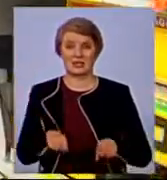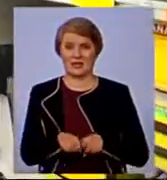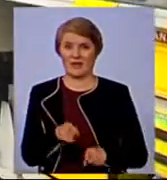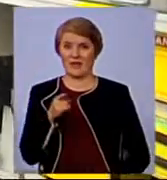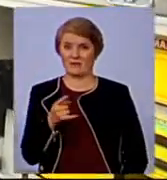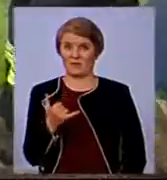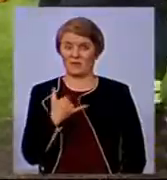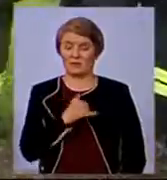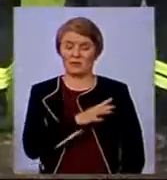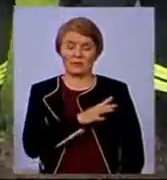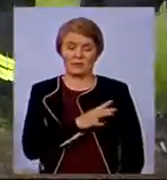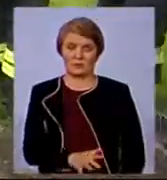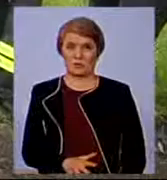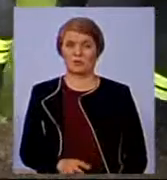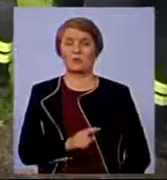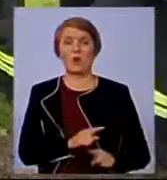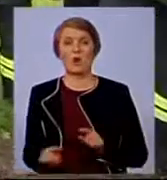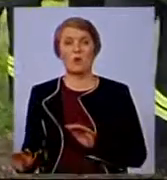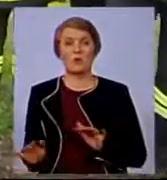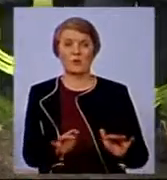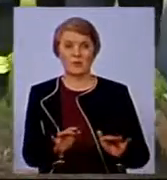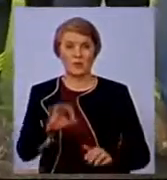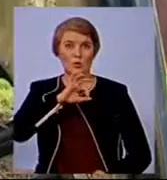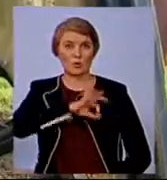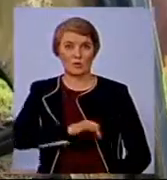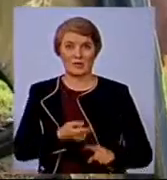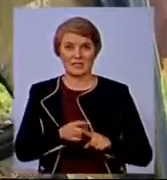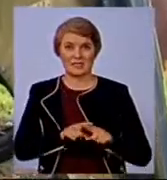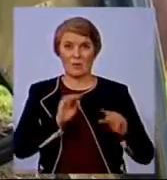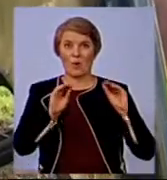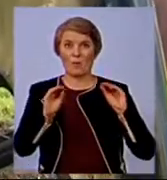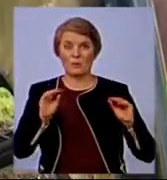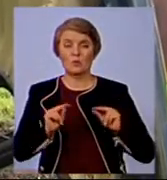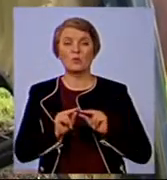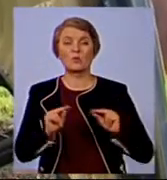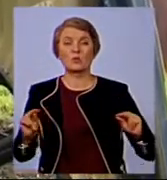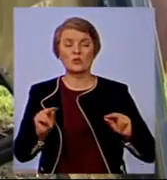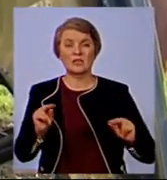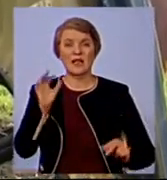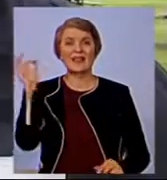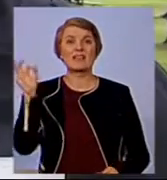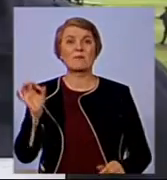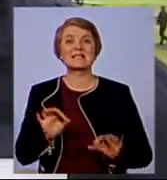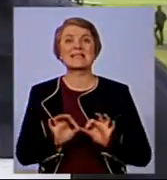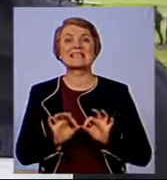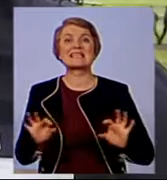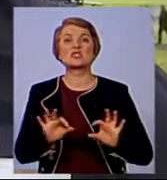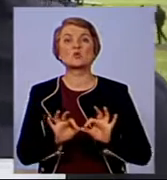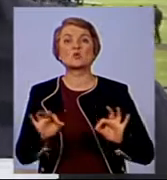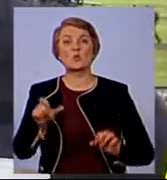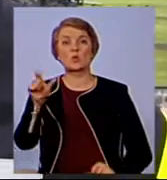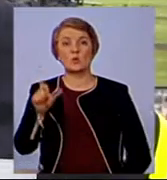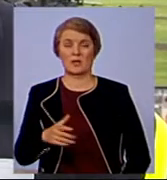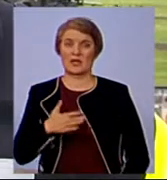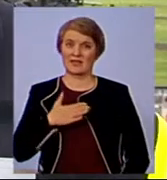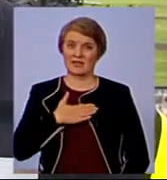автомобілів у нас не було. Оперативно користуватись цим обладнанням вчили німецькі інструктори наших вогнеборців.